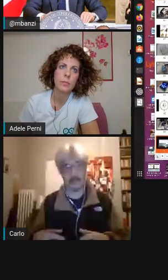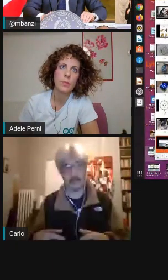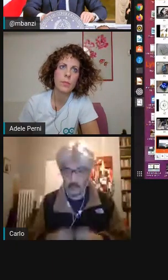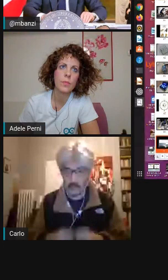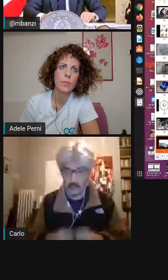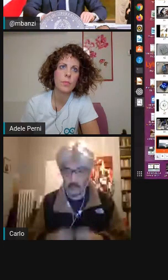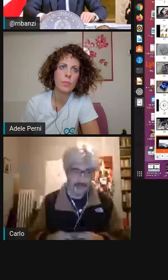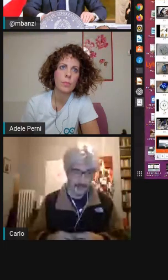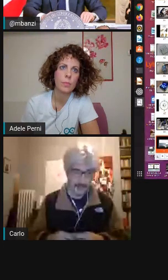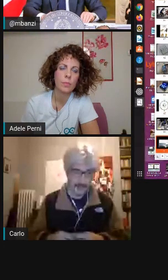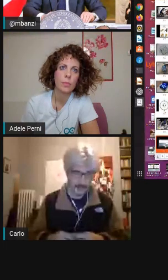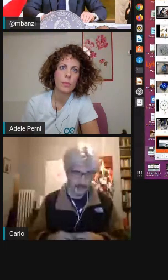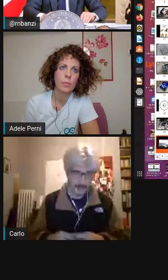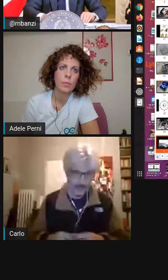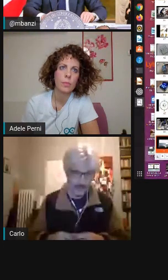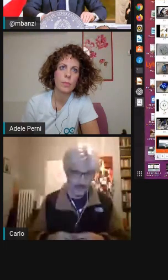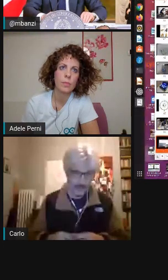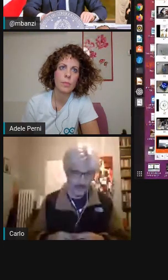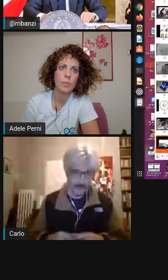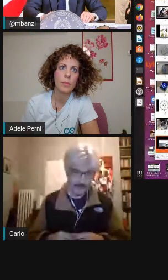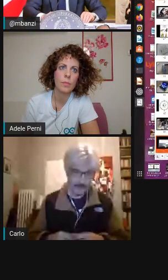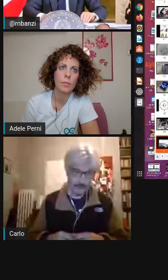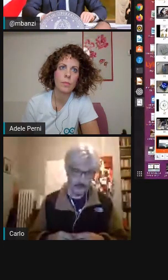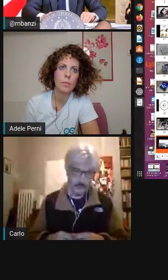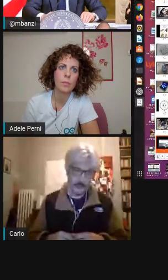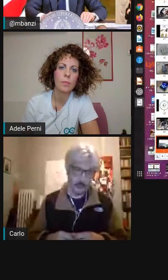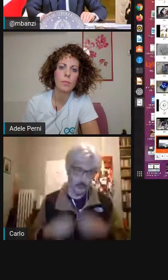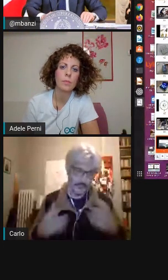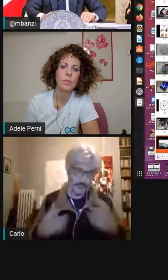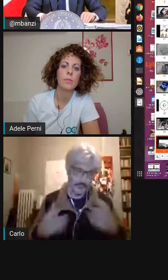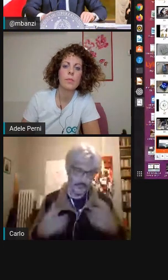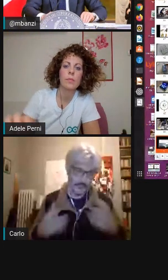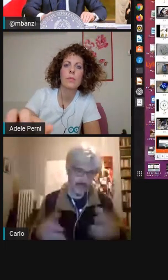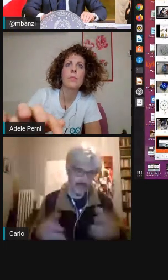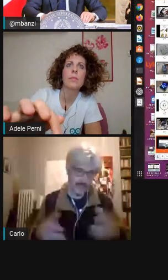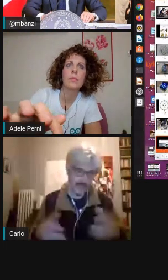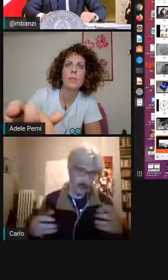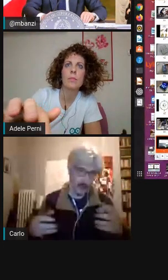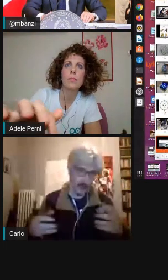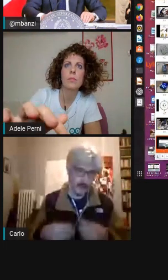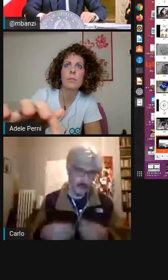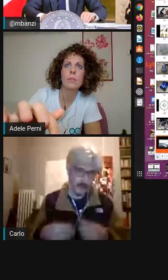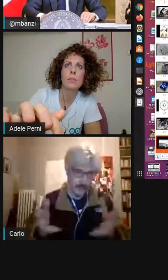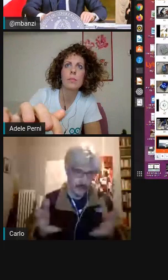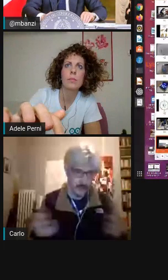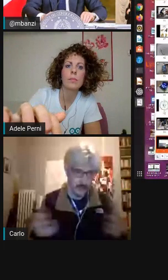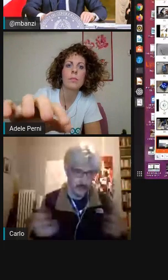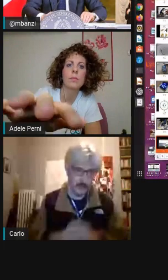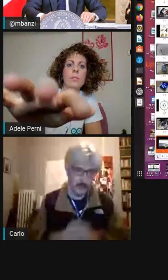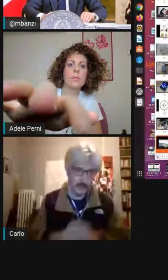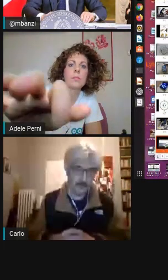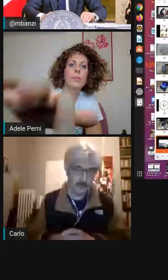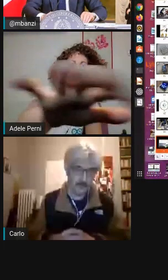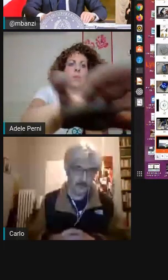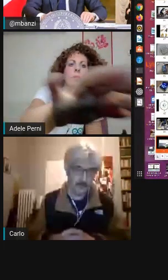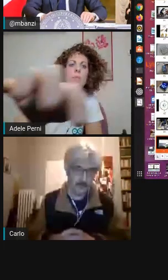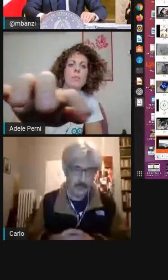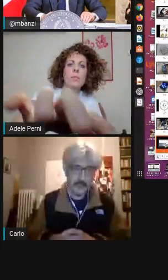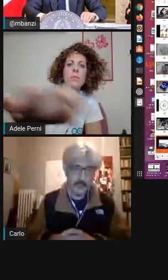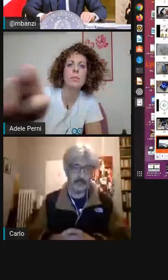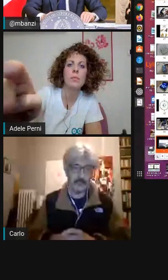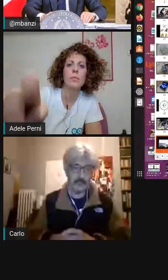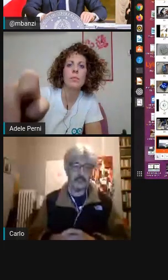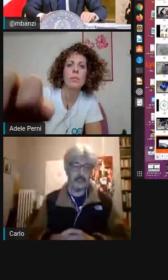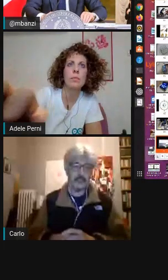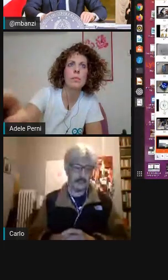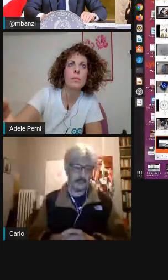guidasse nella documentazione dei lavori che è un problema annoso a tutti